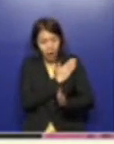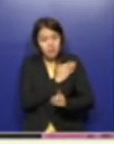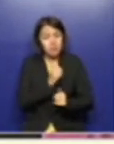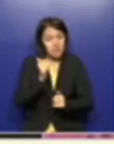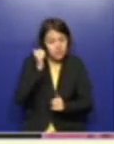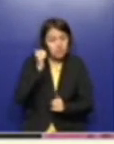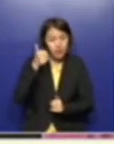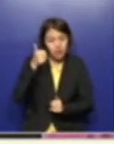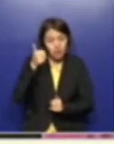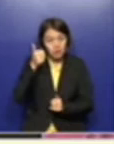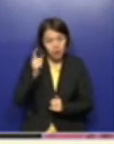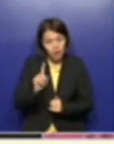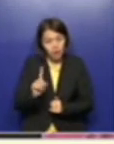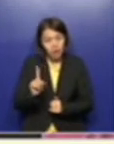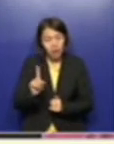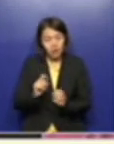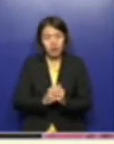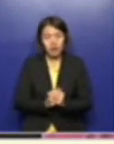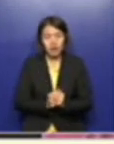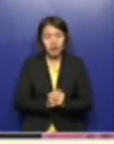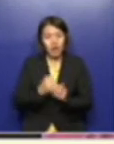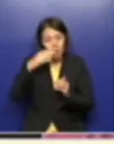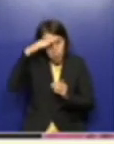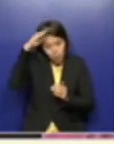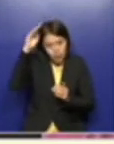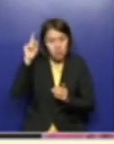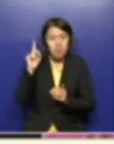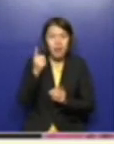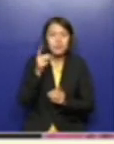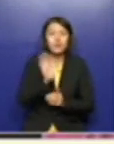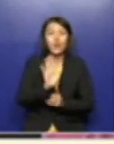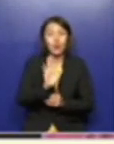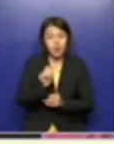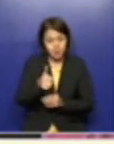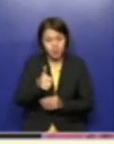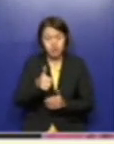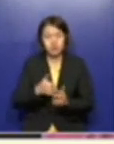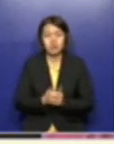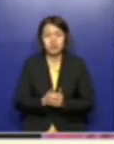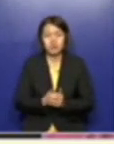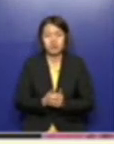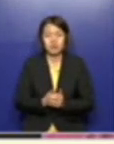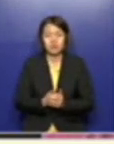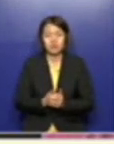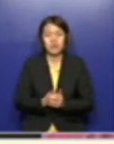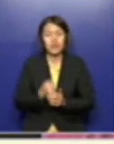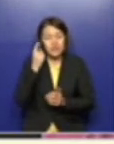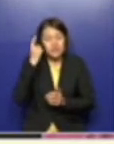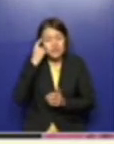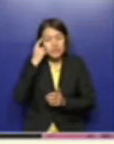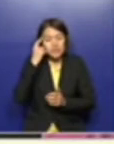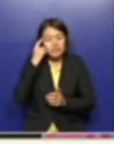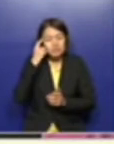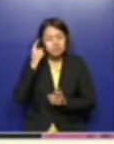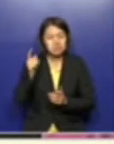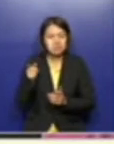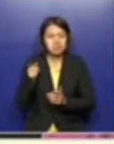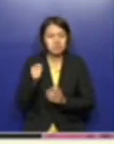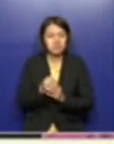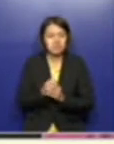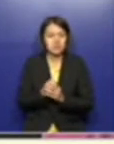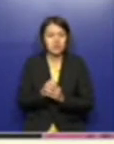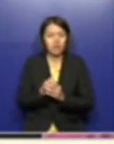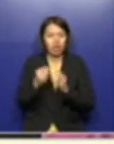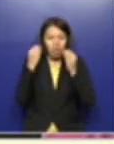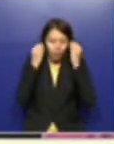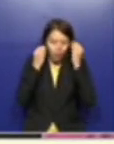ดยไม่ให้อุปสมบทใหม่ได้หรือไม่ประเด็นดังกล่าวนี้ก่อให้เกิดความสับ